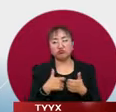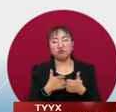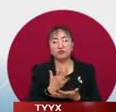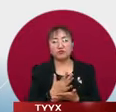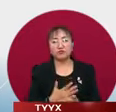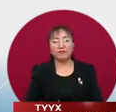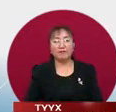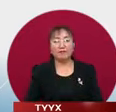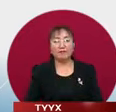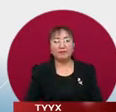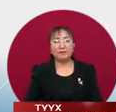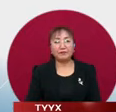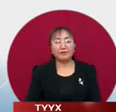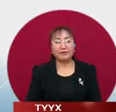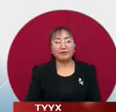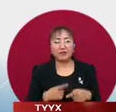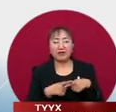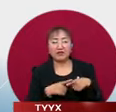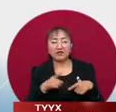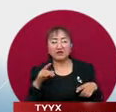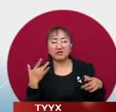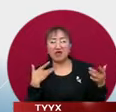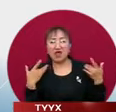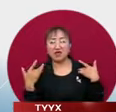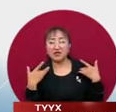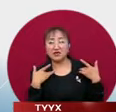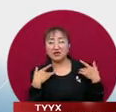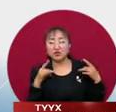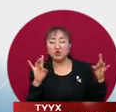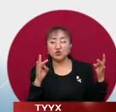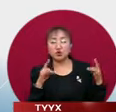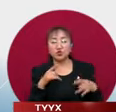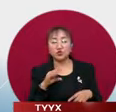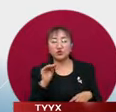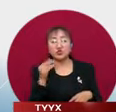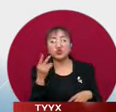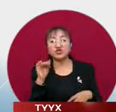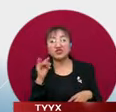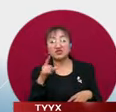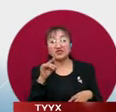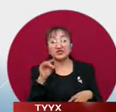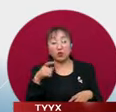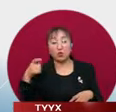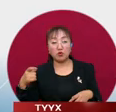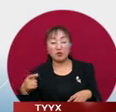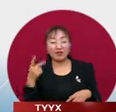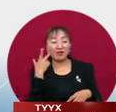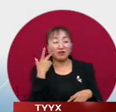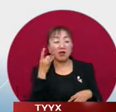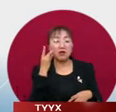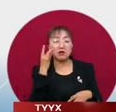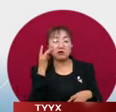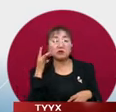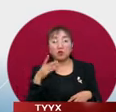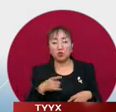хэлэхэд грекийн театрын жүжигчид маань эмэгтэй хүн нэгч байгаагүй. Дандаа эрэгтэй хүмүүс жүжиг тоглодог гэж.